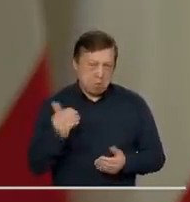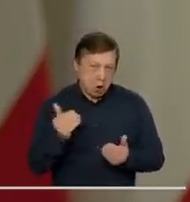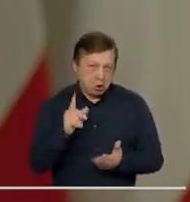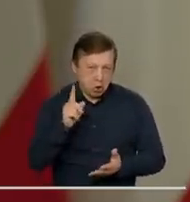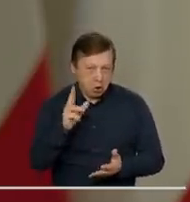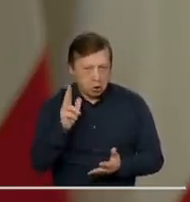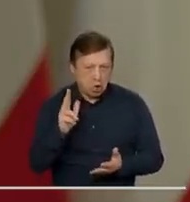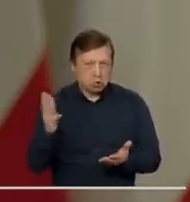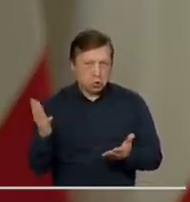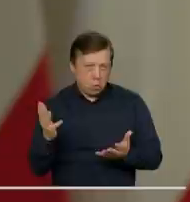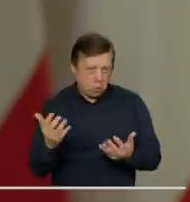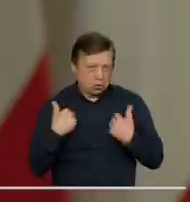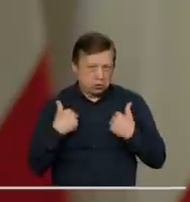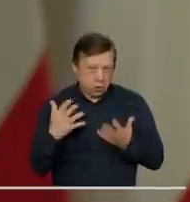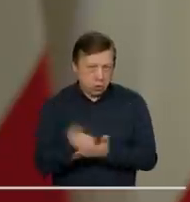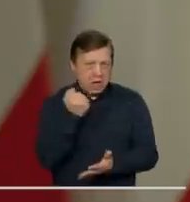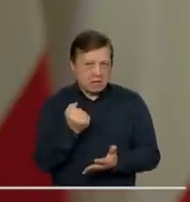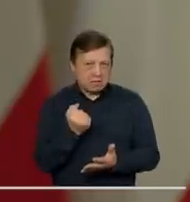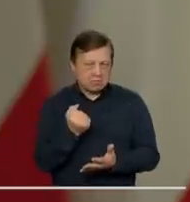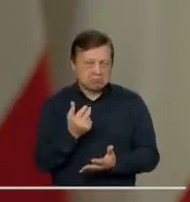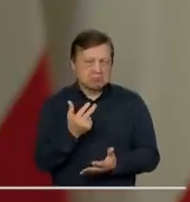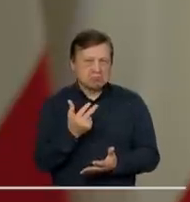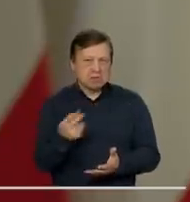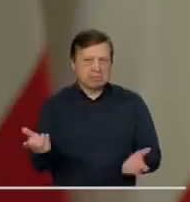się uratował. No niestety.